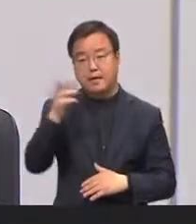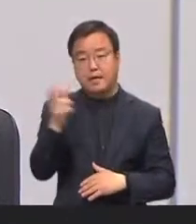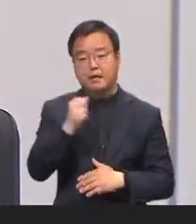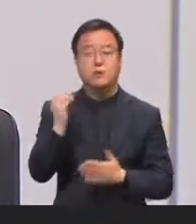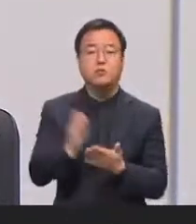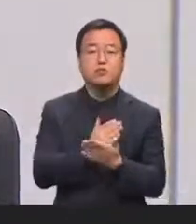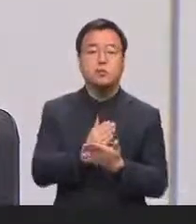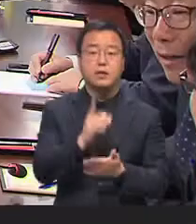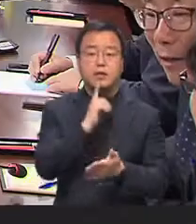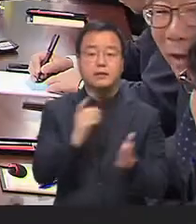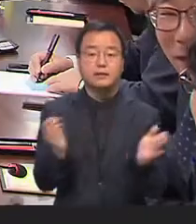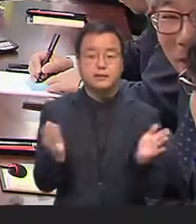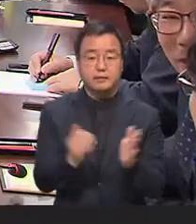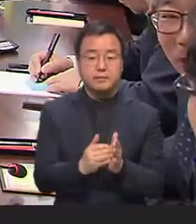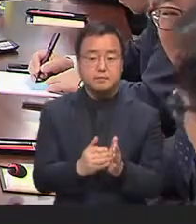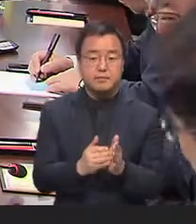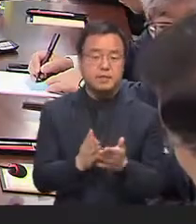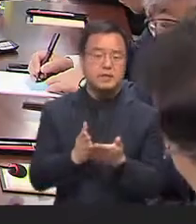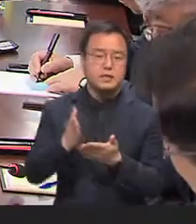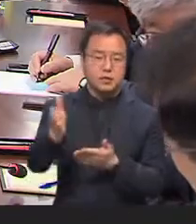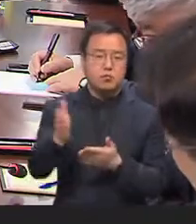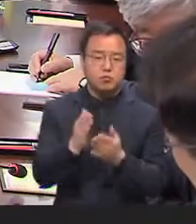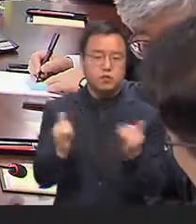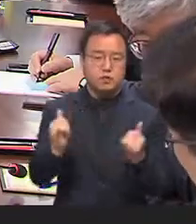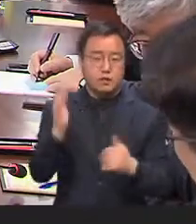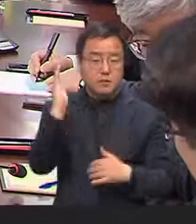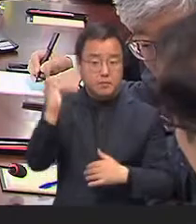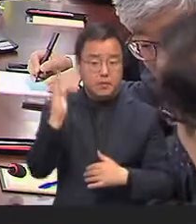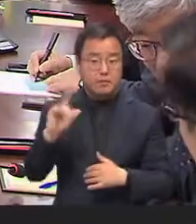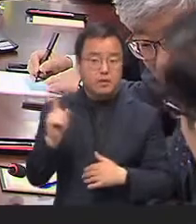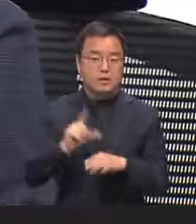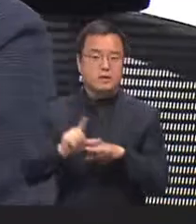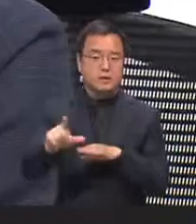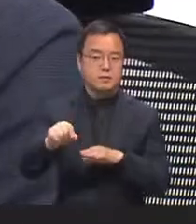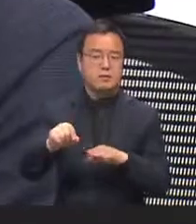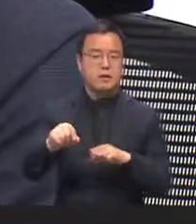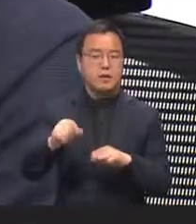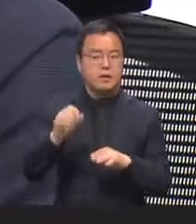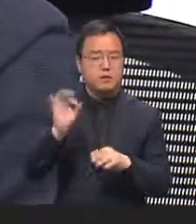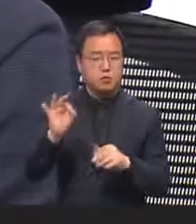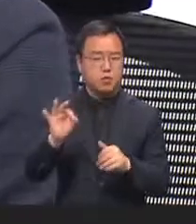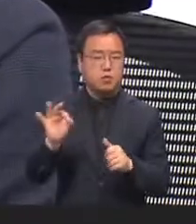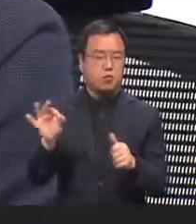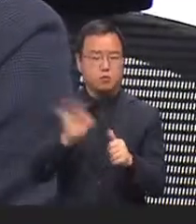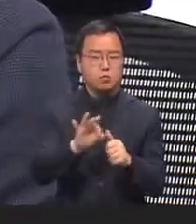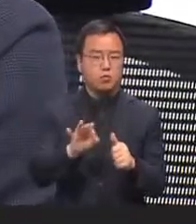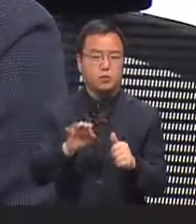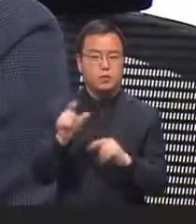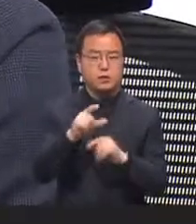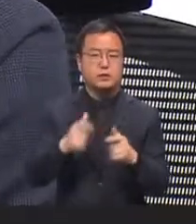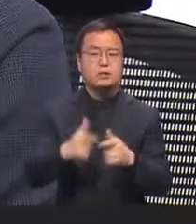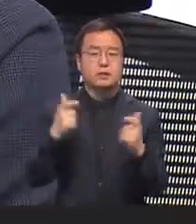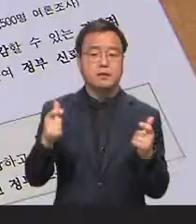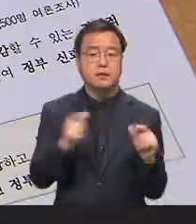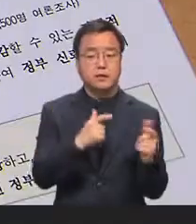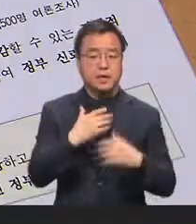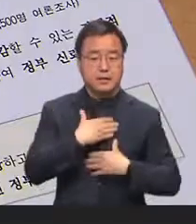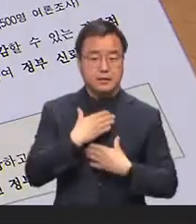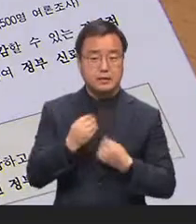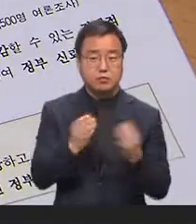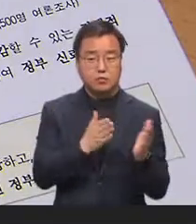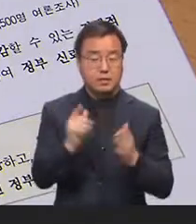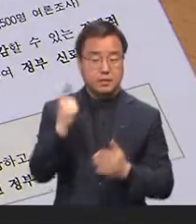하겠단 입장입니다 전문가들은 지방 교육 재정 교복 의 교부 율 인상 등 안정적인 재원 대책이 마련되지 않으면